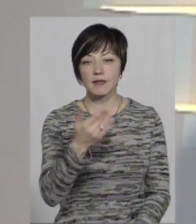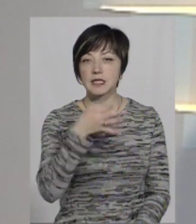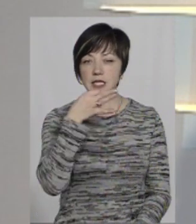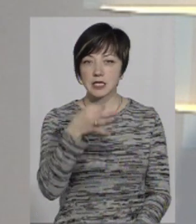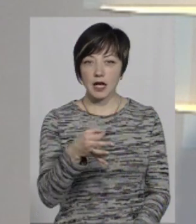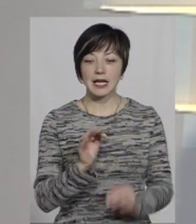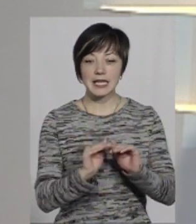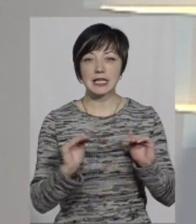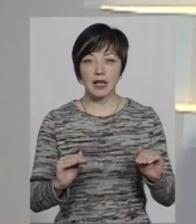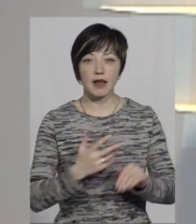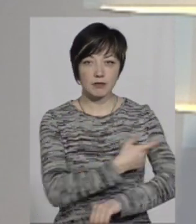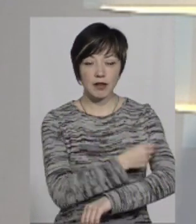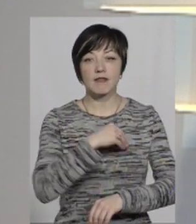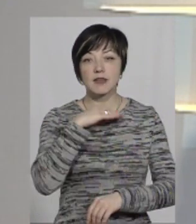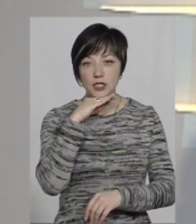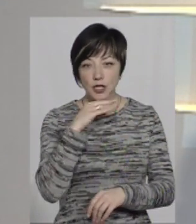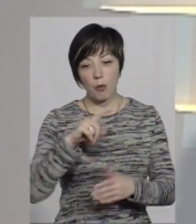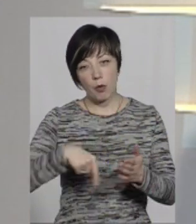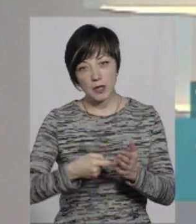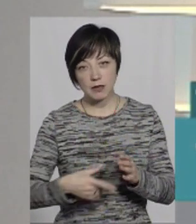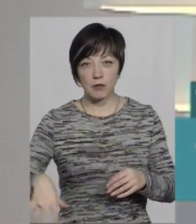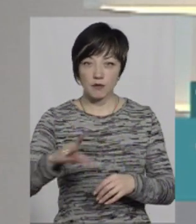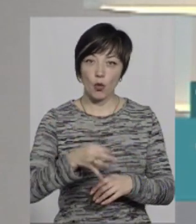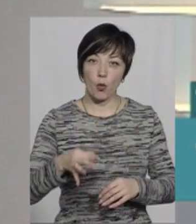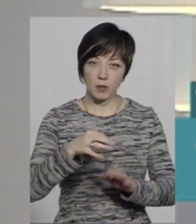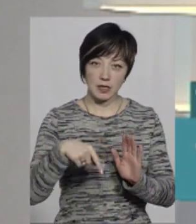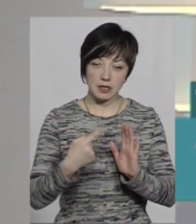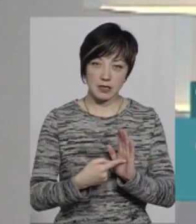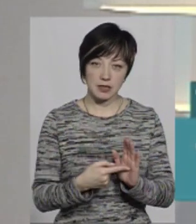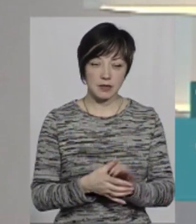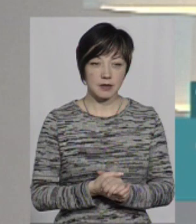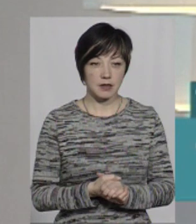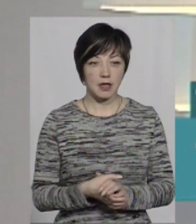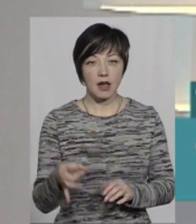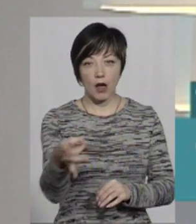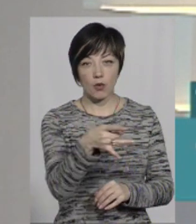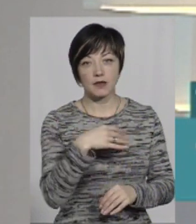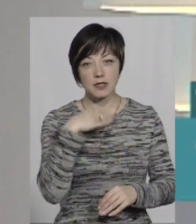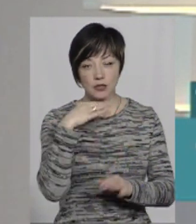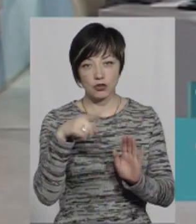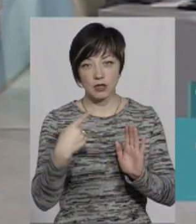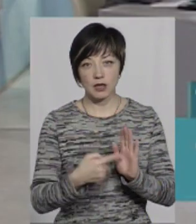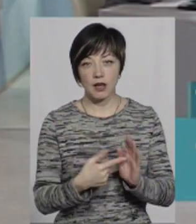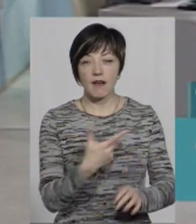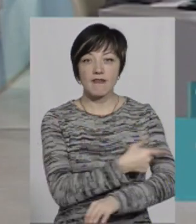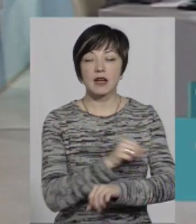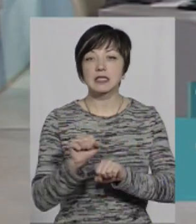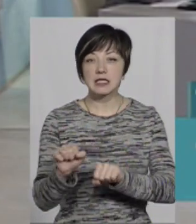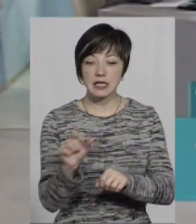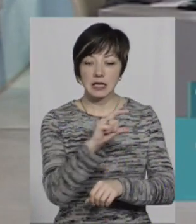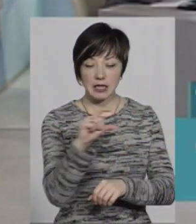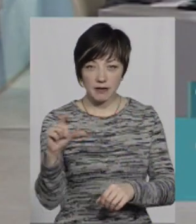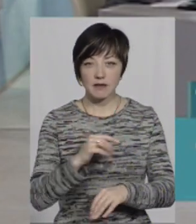що вакцини для дітей вистачає? Це тільки по місту чи й по області? По всіх районах вистачає, пане Олександре? Вакцини